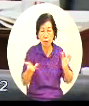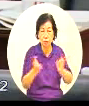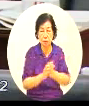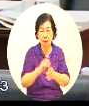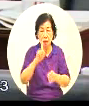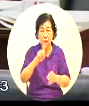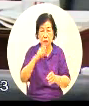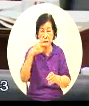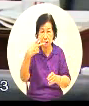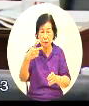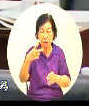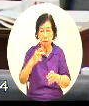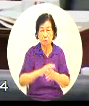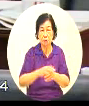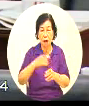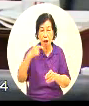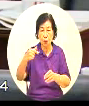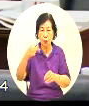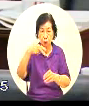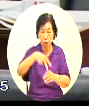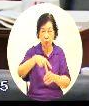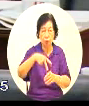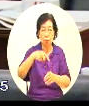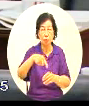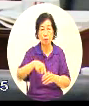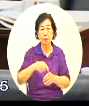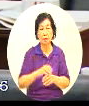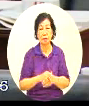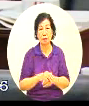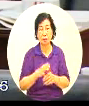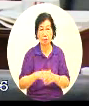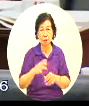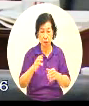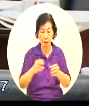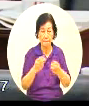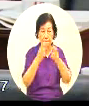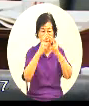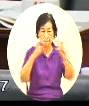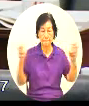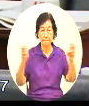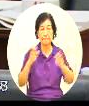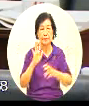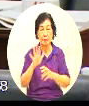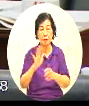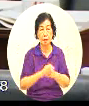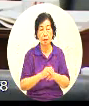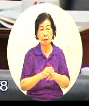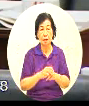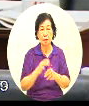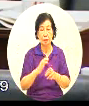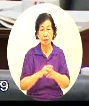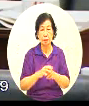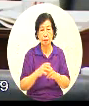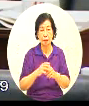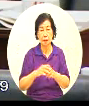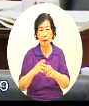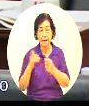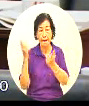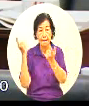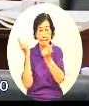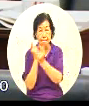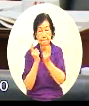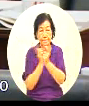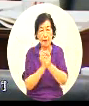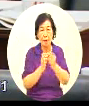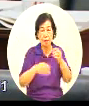超公顷的上面，吼、哦，边有一个大将庙，吼、哦，一个八仙庙，吼、哦，啊，到迄个大庇护阿伯